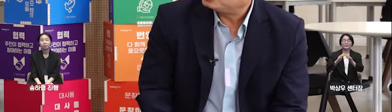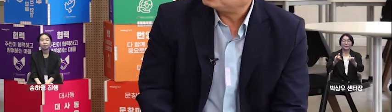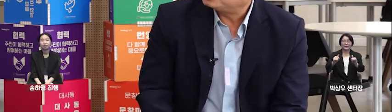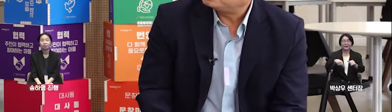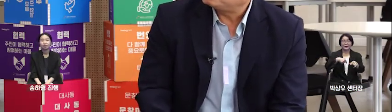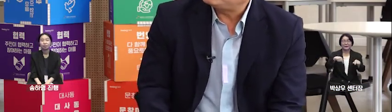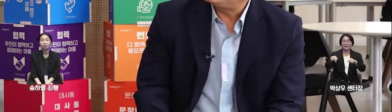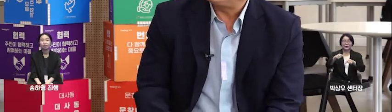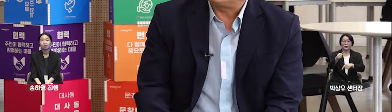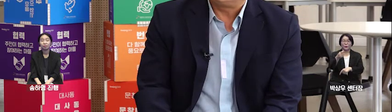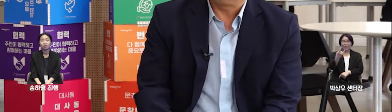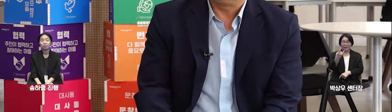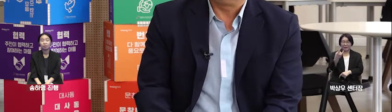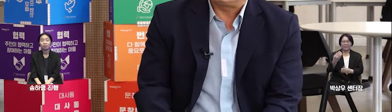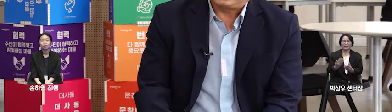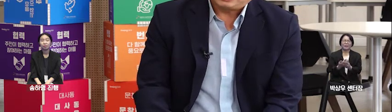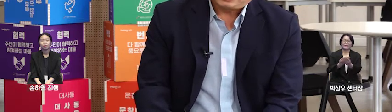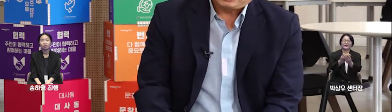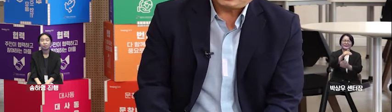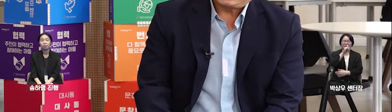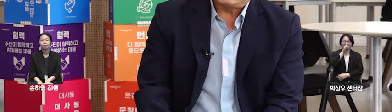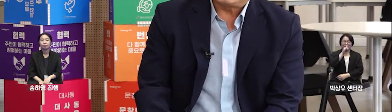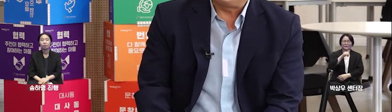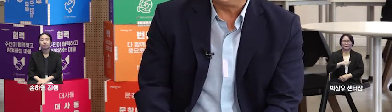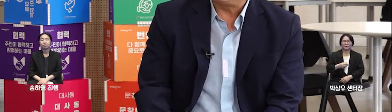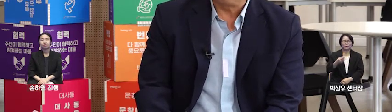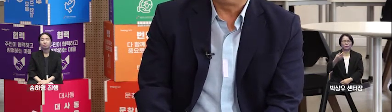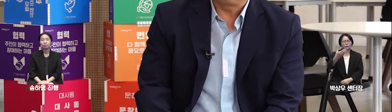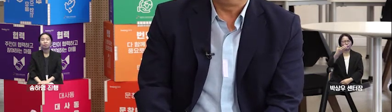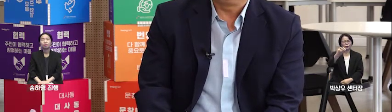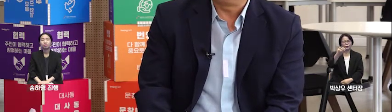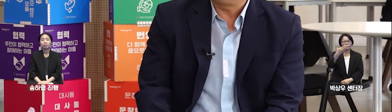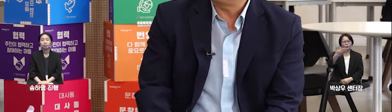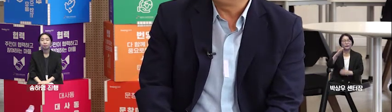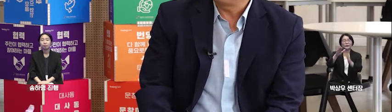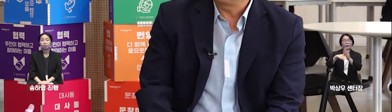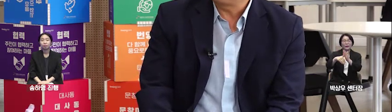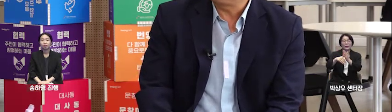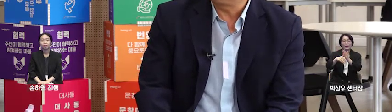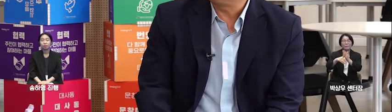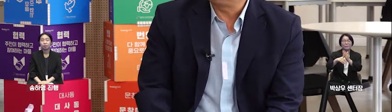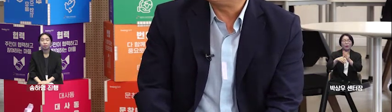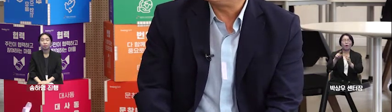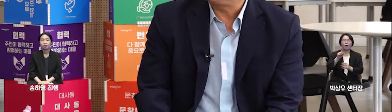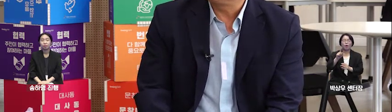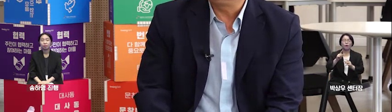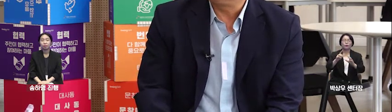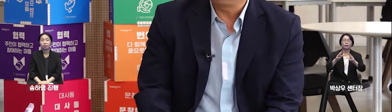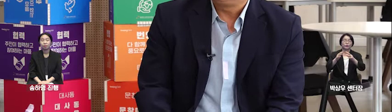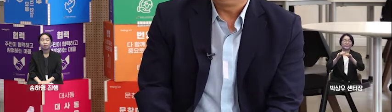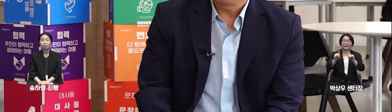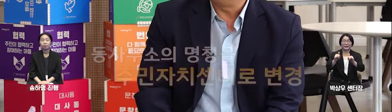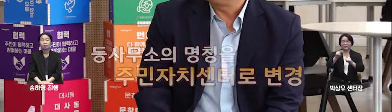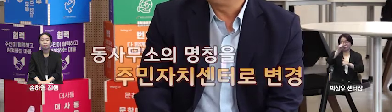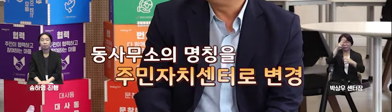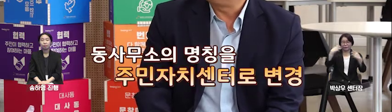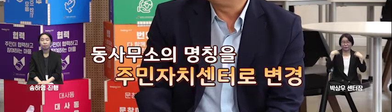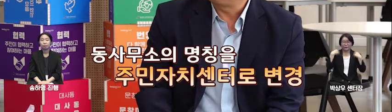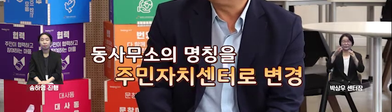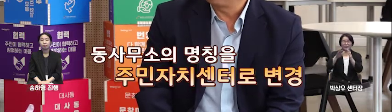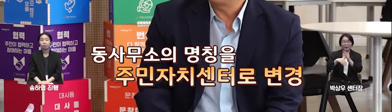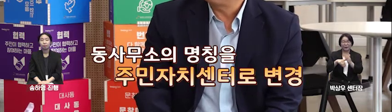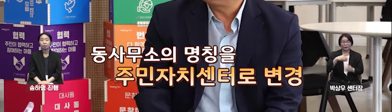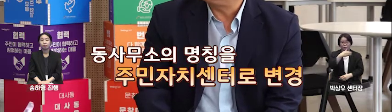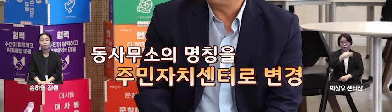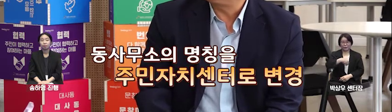많이 활성화되고 네. 있죠. 네. 사실은 이제 99년도인가에 국민의 정부 시절에 그